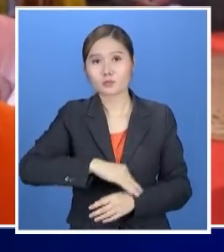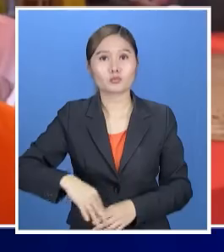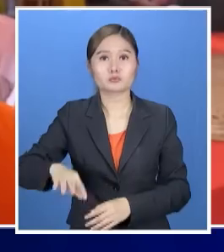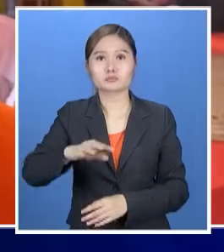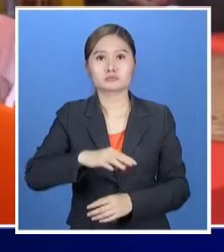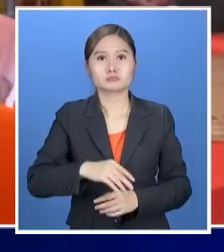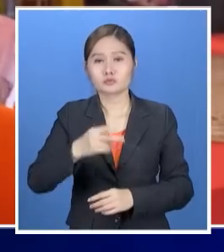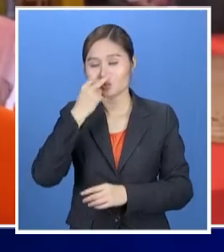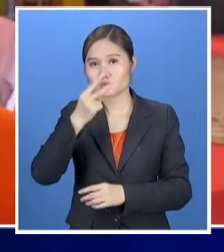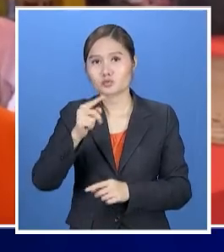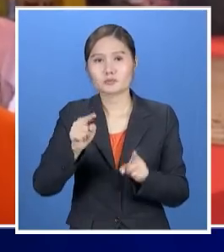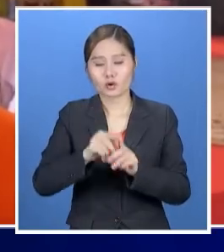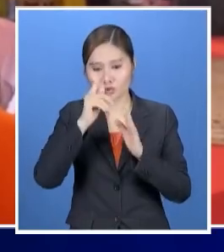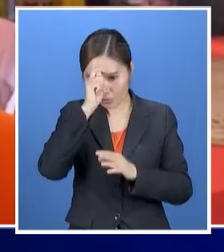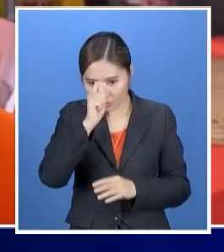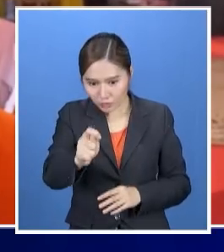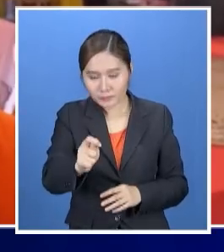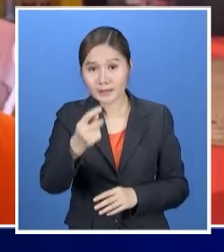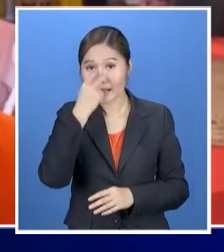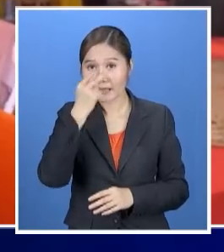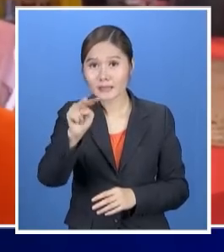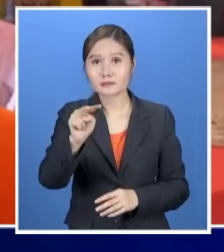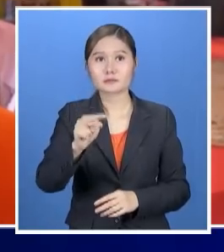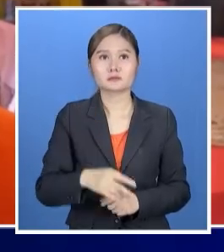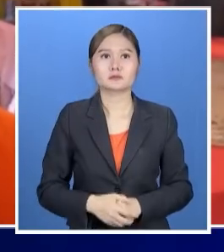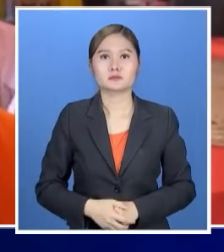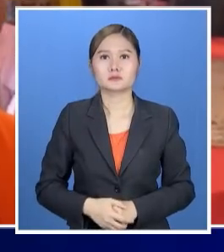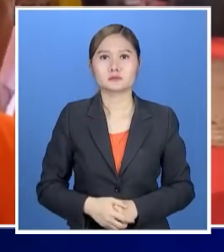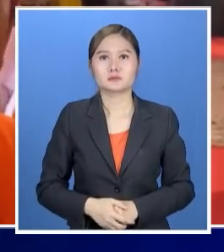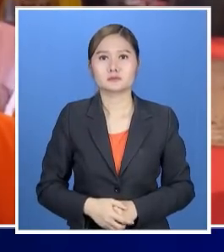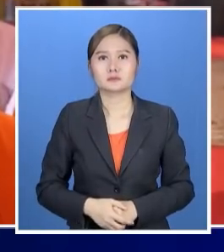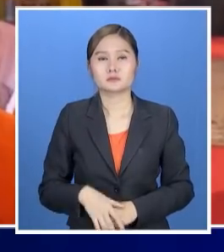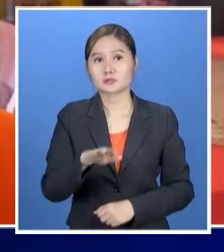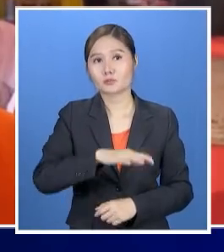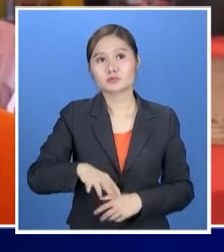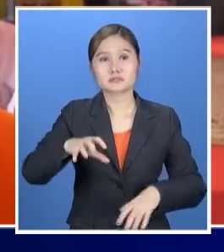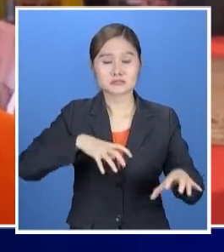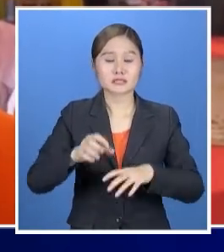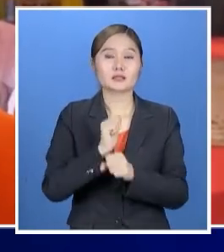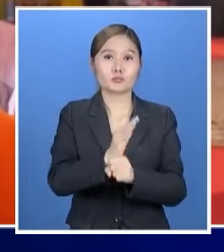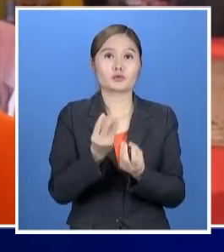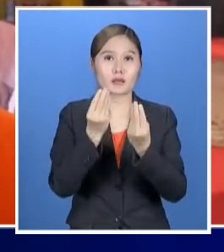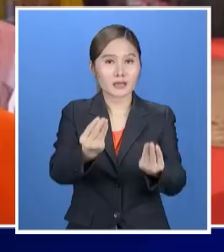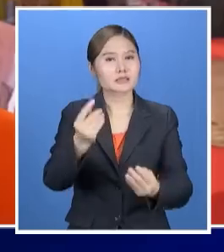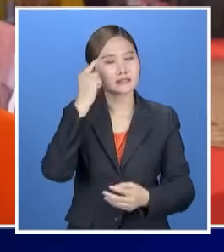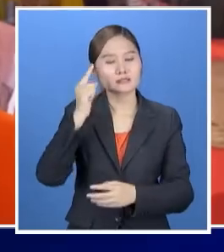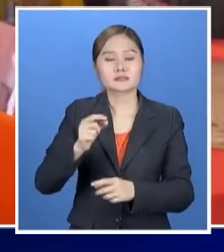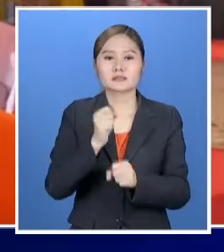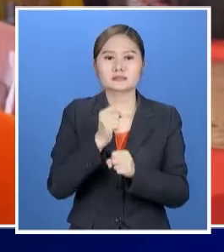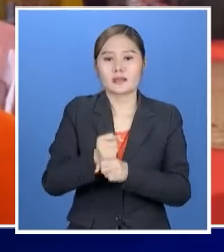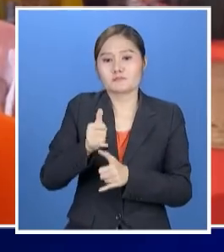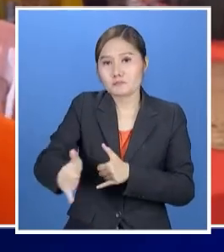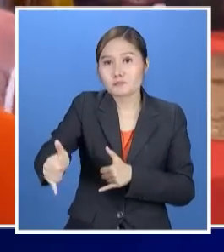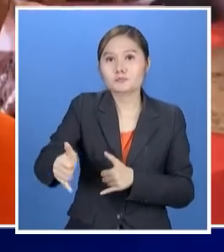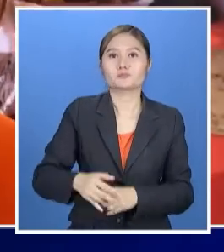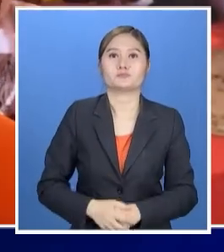วเผือน้องไผ่และผู้ที่มีจิตศรัทธาต่อท่านได้ให้เห็นว่าชาวเผือบึงสัมพันธ์ได้จัดงานสมโภชให้ท่านท่านก็คงจะแสดงปาฏิหาริย์ พระ